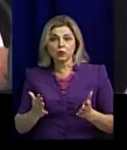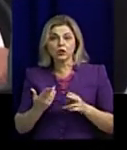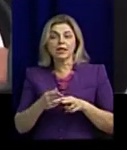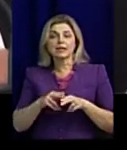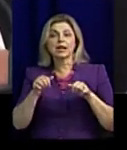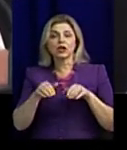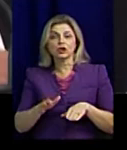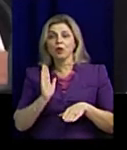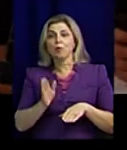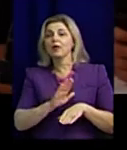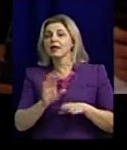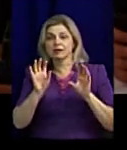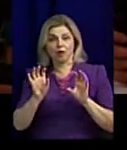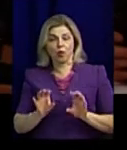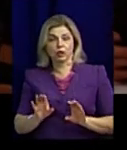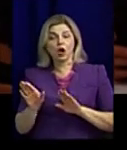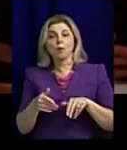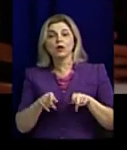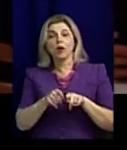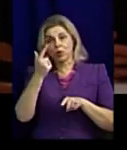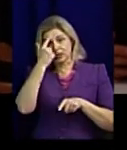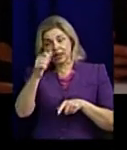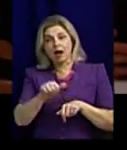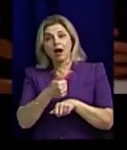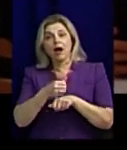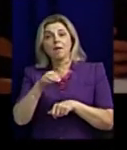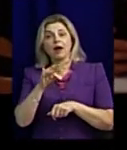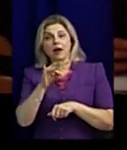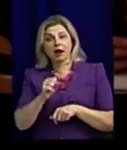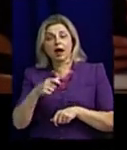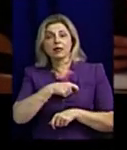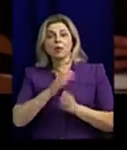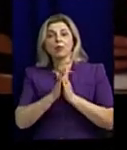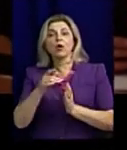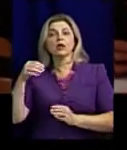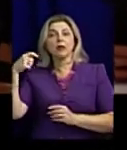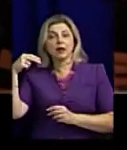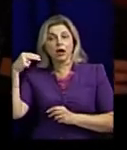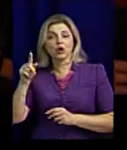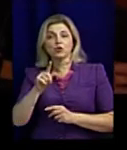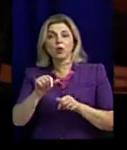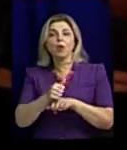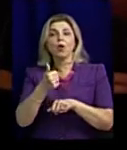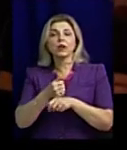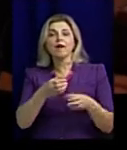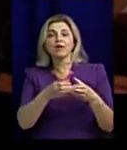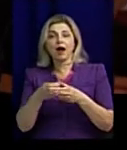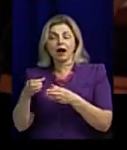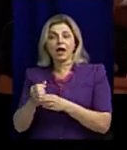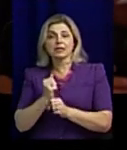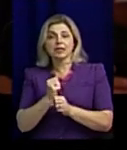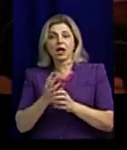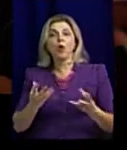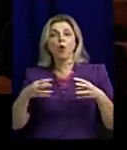рішення буде незаконним. Після такої заяви мера депутати попросили перерву, щоб голови фракцій та комісія з питань гласності провели спільну